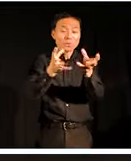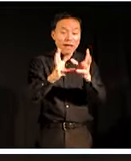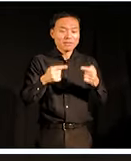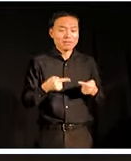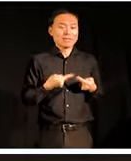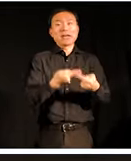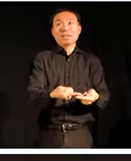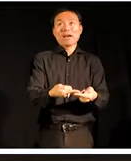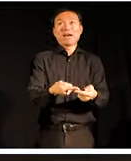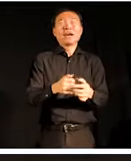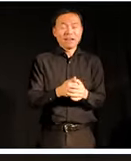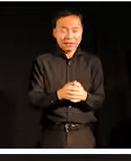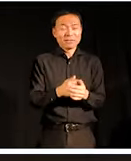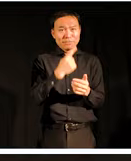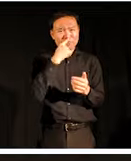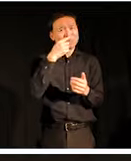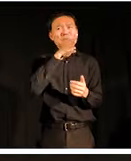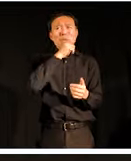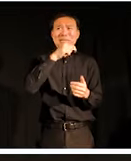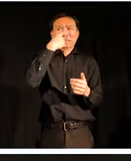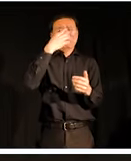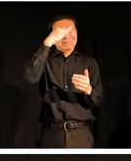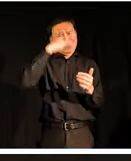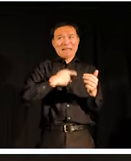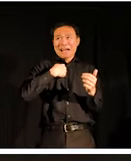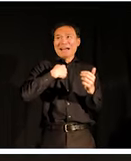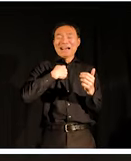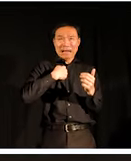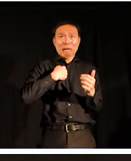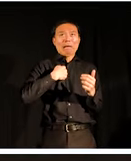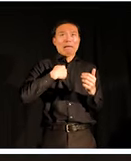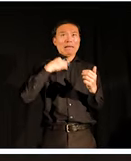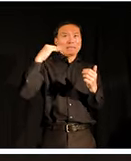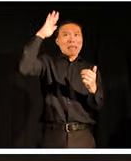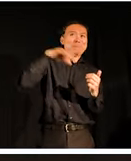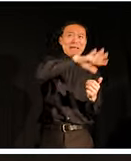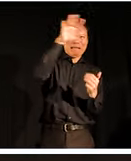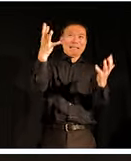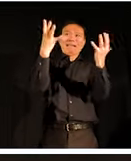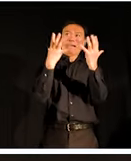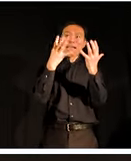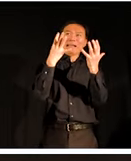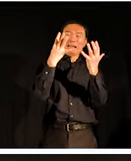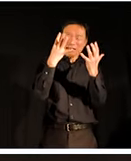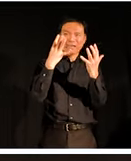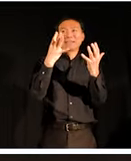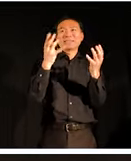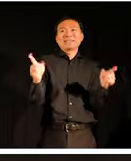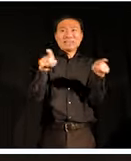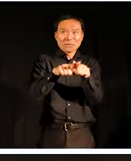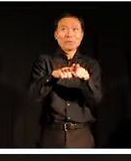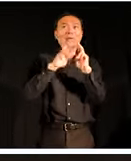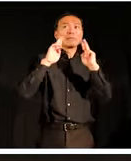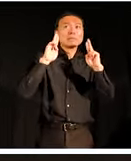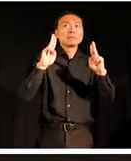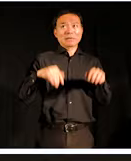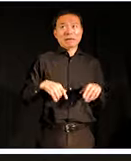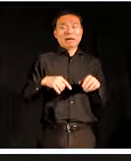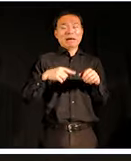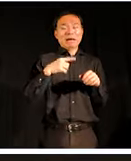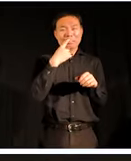もうあの若かったんだそこで自分はあやっとなんかね1年間僕引きこもりしてましたからねペルでね